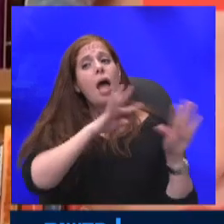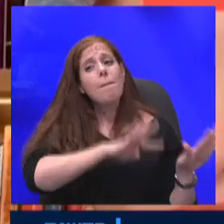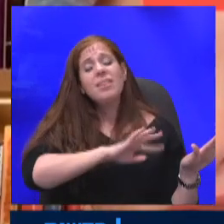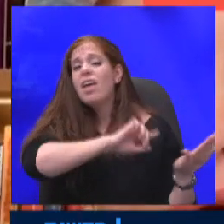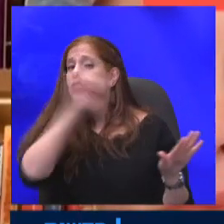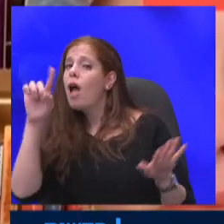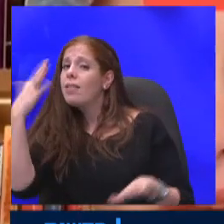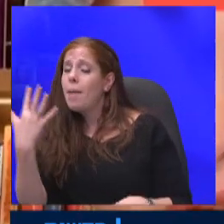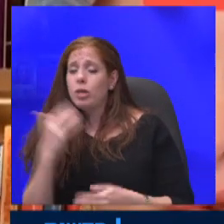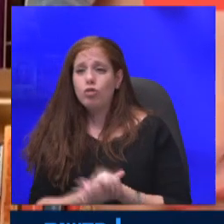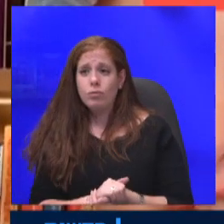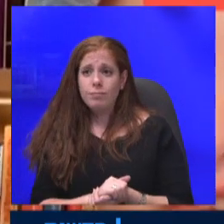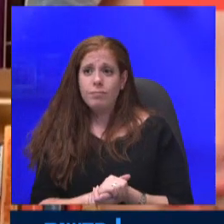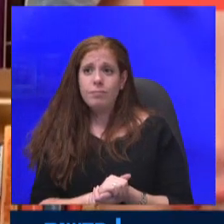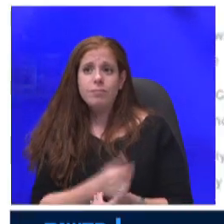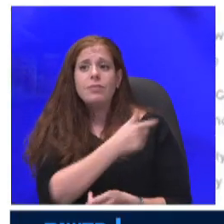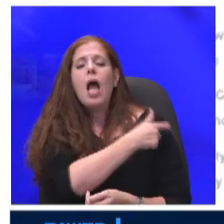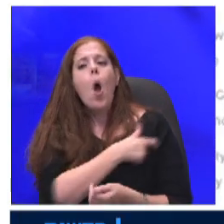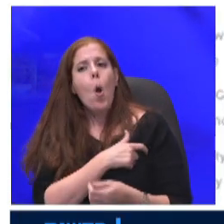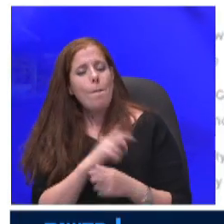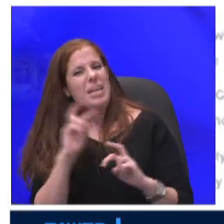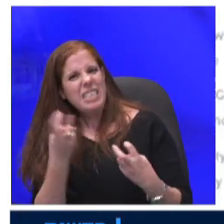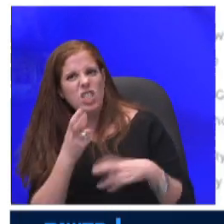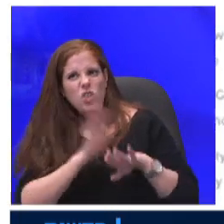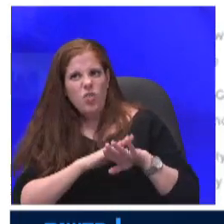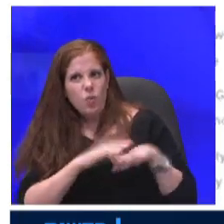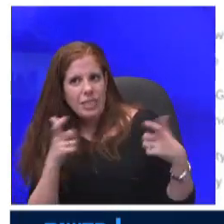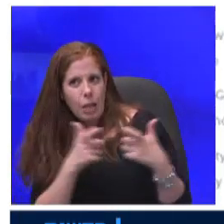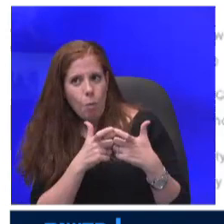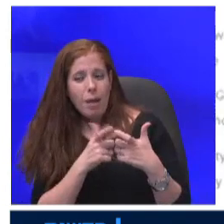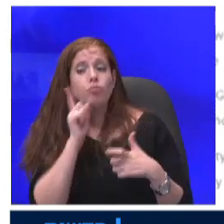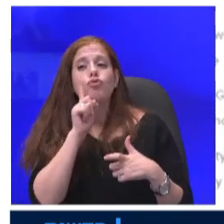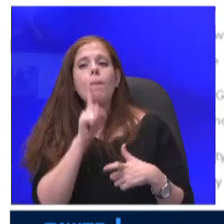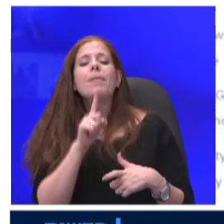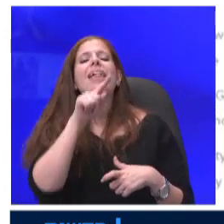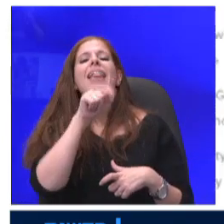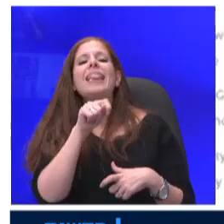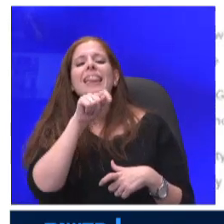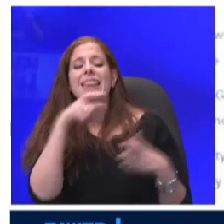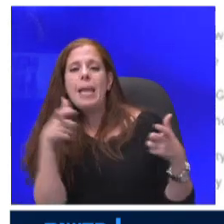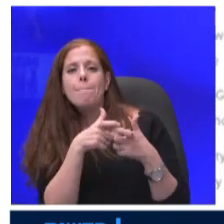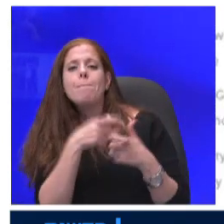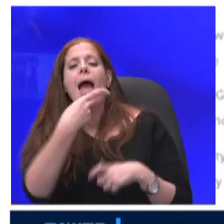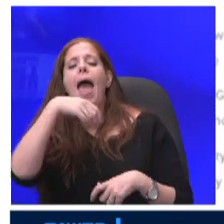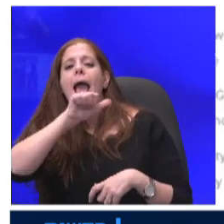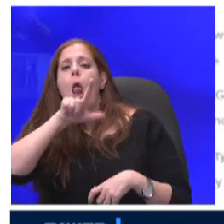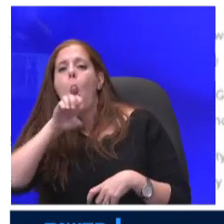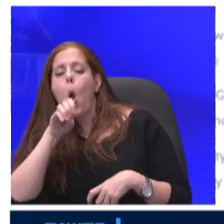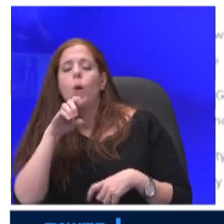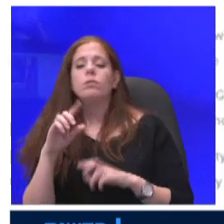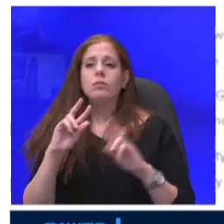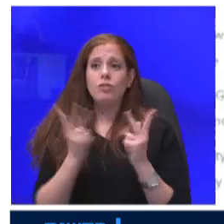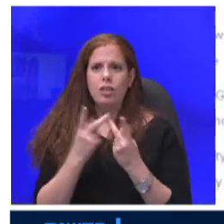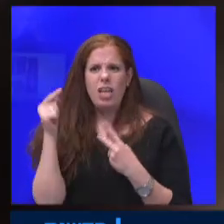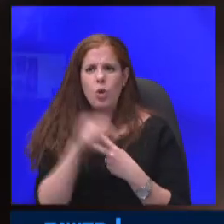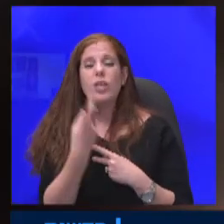9 to 5. האום גייס במיוחד קבוצת מומחים. שמה, טים הילו. רופאים מכל העולם שכבר הגיעו ליותר מ-20 מיליון צפיות